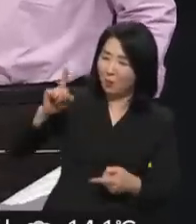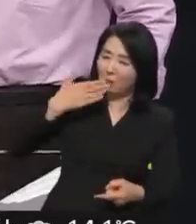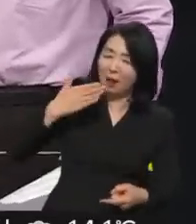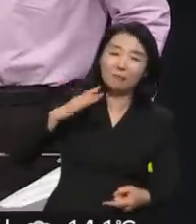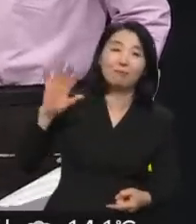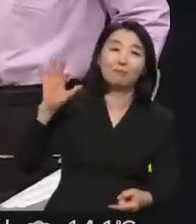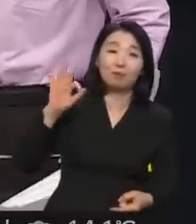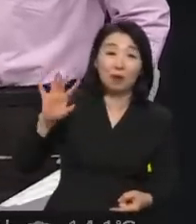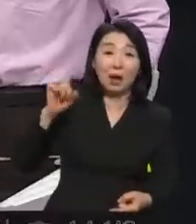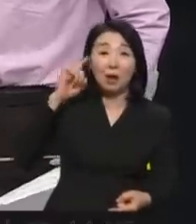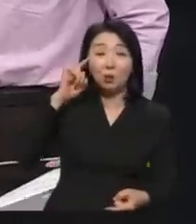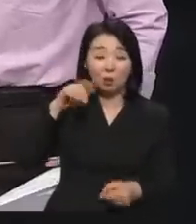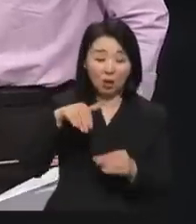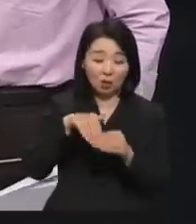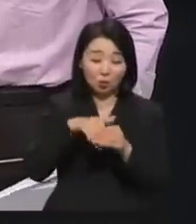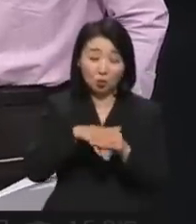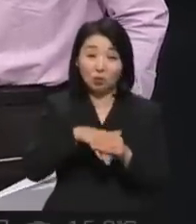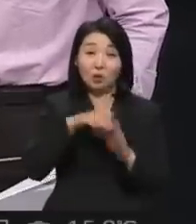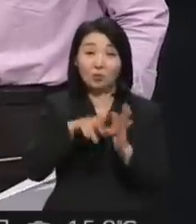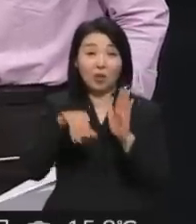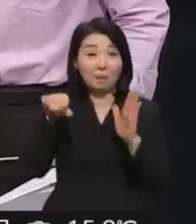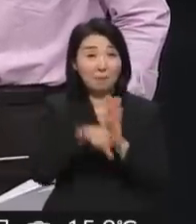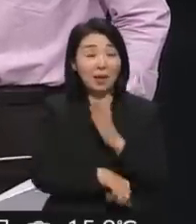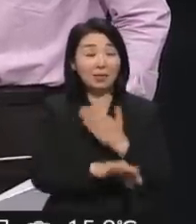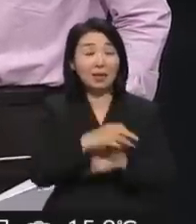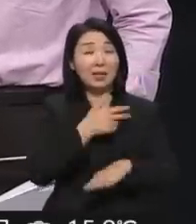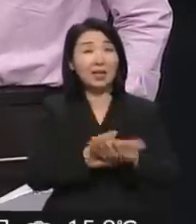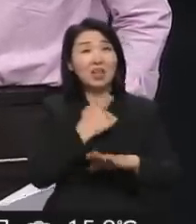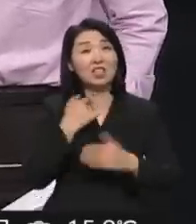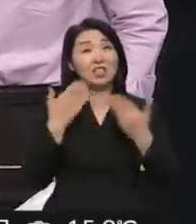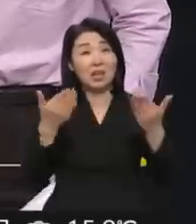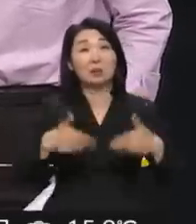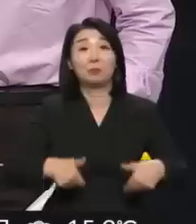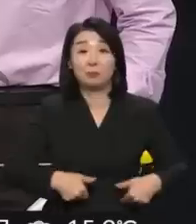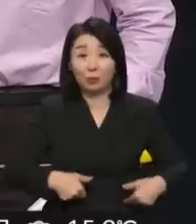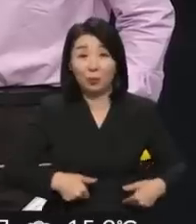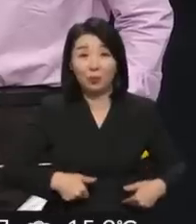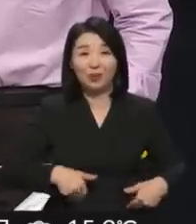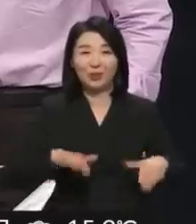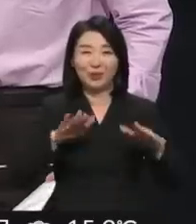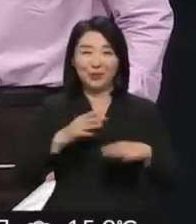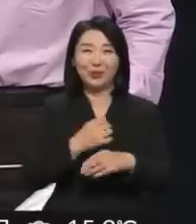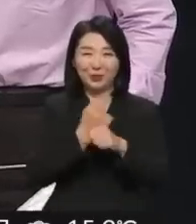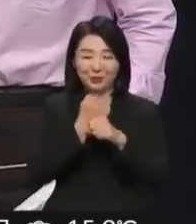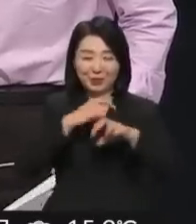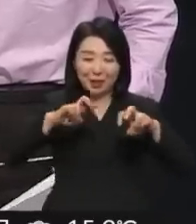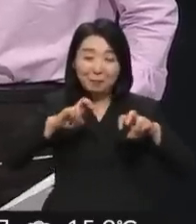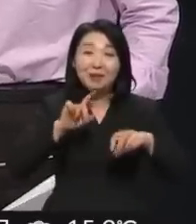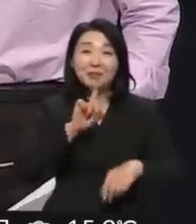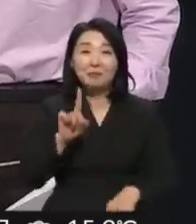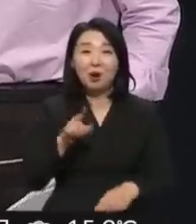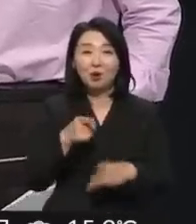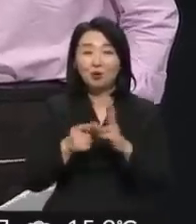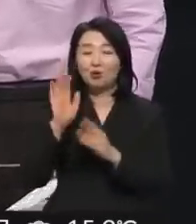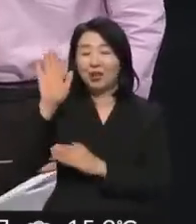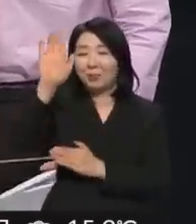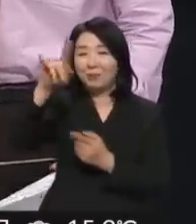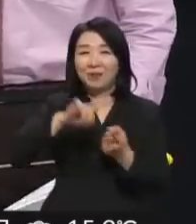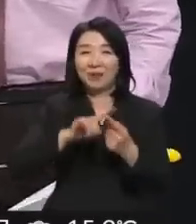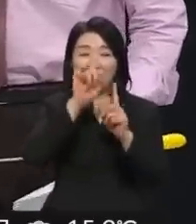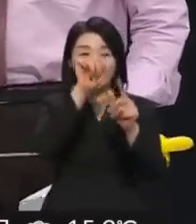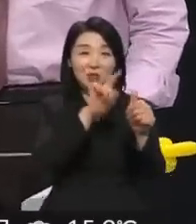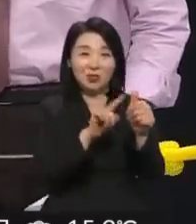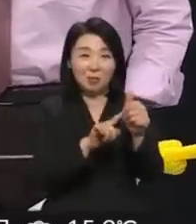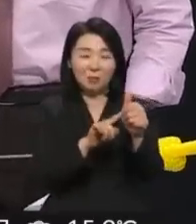예측했습니다. 총선에 피할 시 다른 희생양이 필요하기 때문이란 건데요. 오늘 주민 한마디는 윤핵관의 미래에 대한 이 전